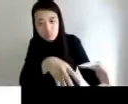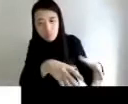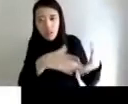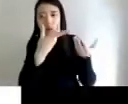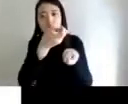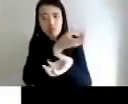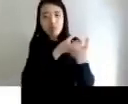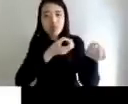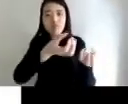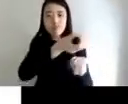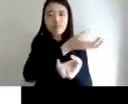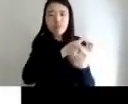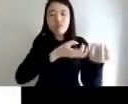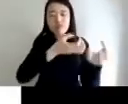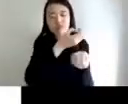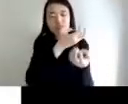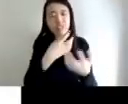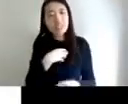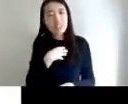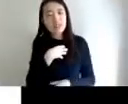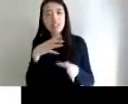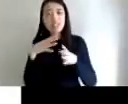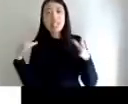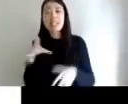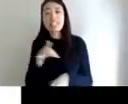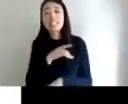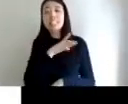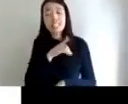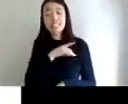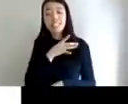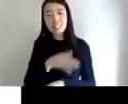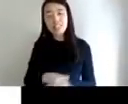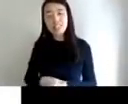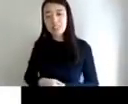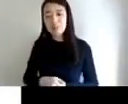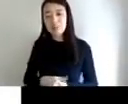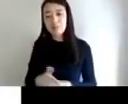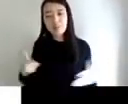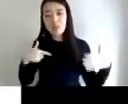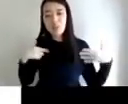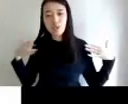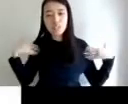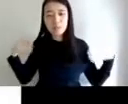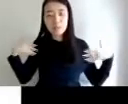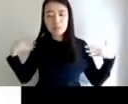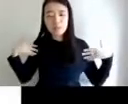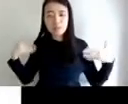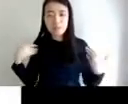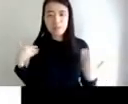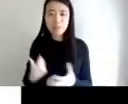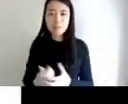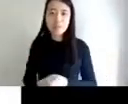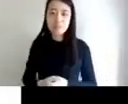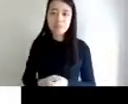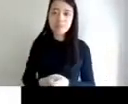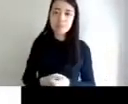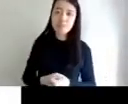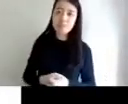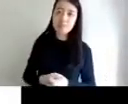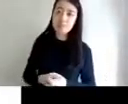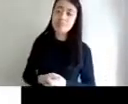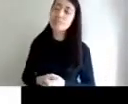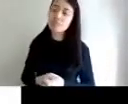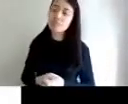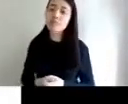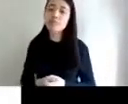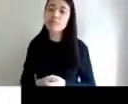齊去感受下大自然，大自然啦，係好開心嘅一件事嚟嘅。係啦。 哦，咁想休息